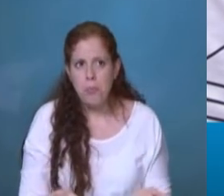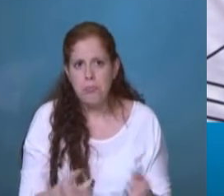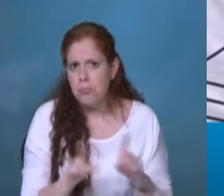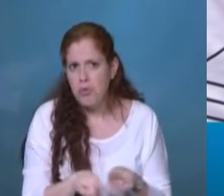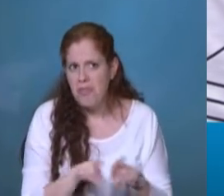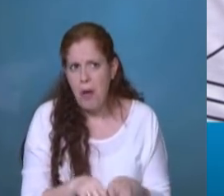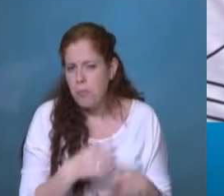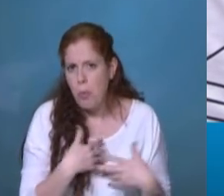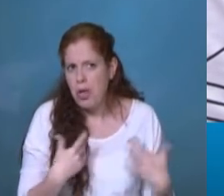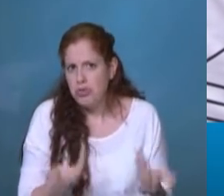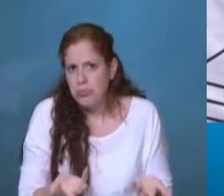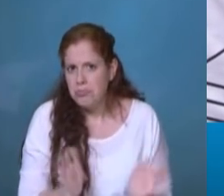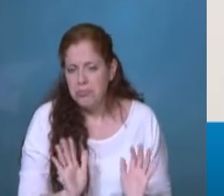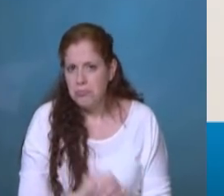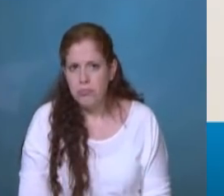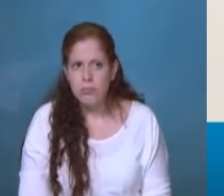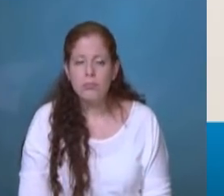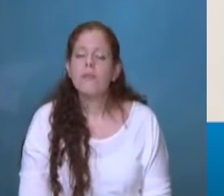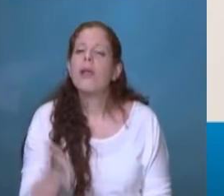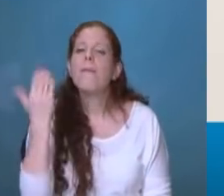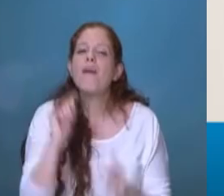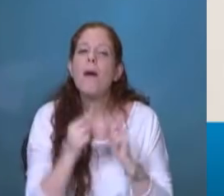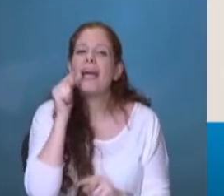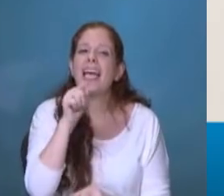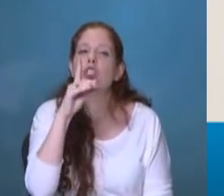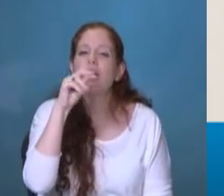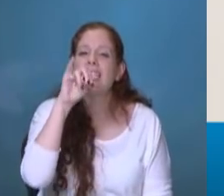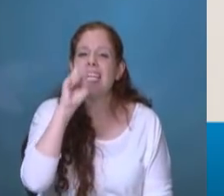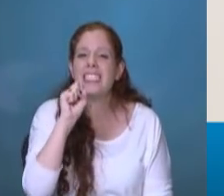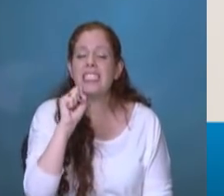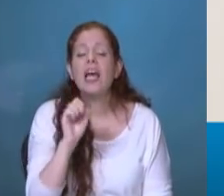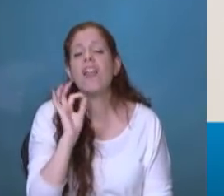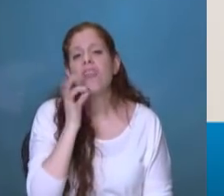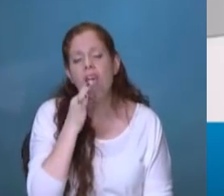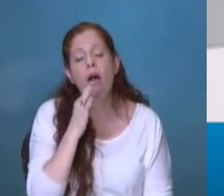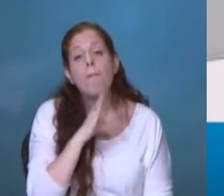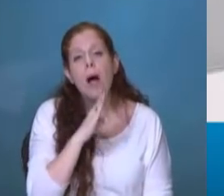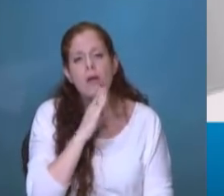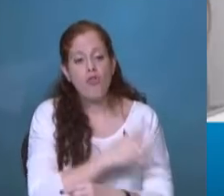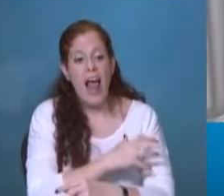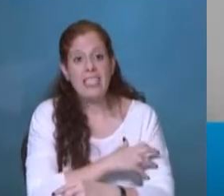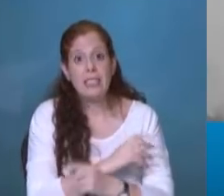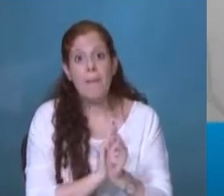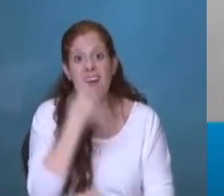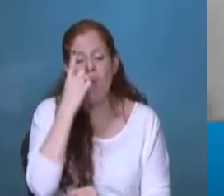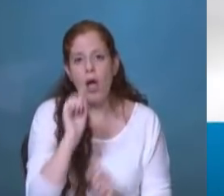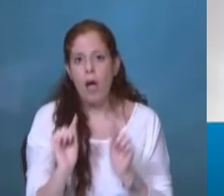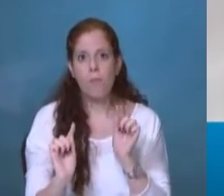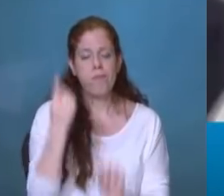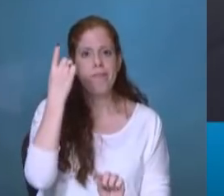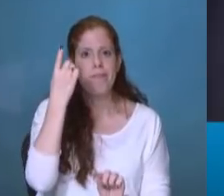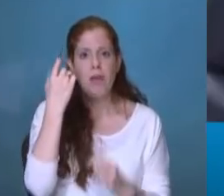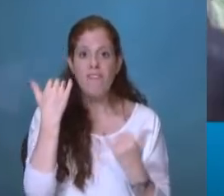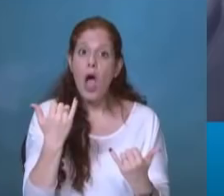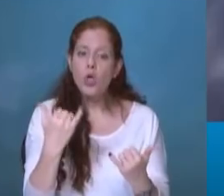את זה. בעבר המקרה הזה של דניס, נער שלוקה בלחץ דם גבוה, היה יוצא דופן. ואילו היום, הוא מייצג תופעה